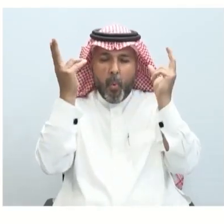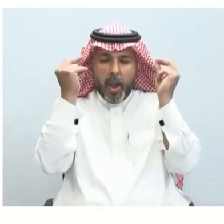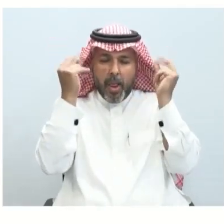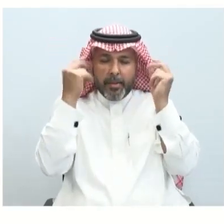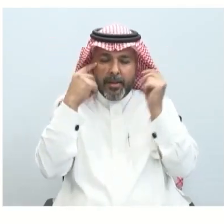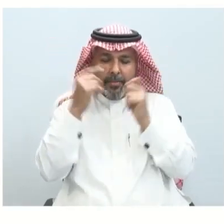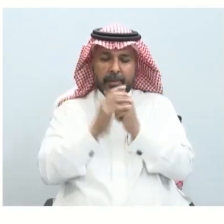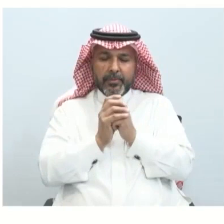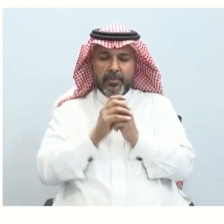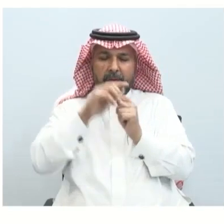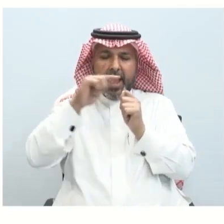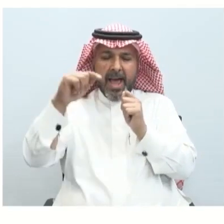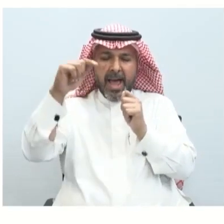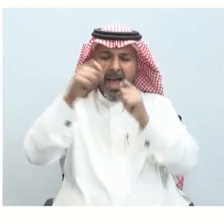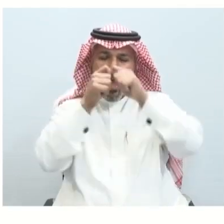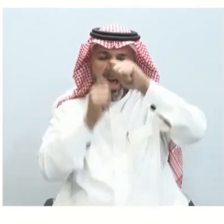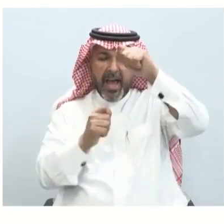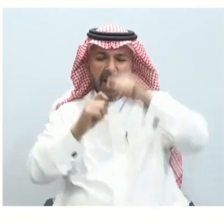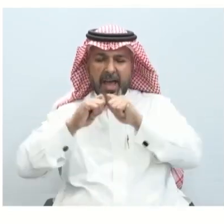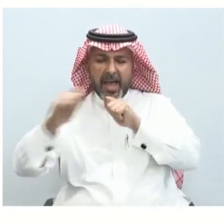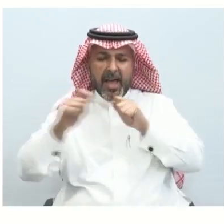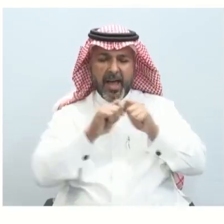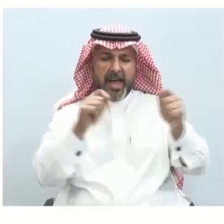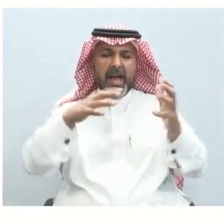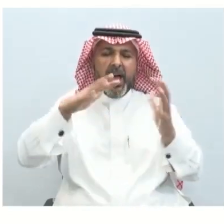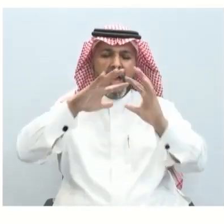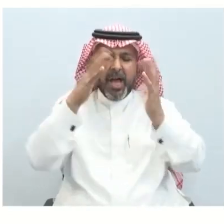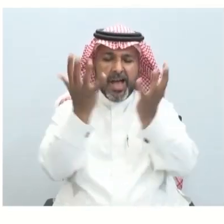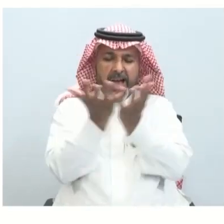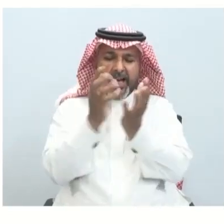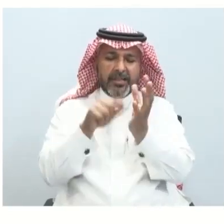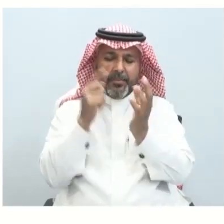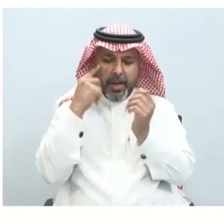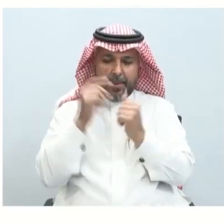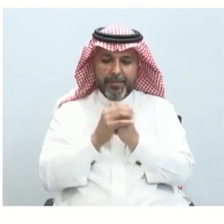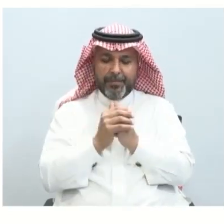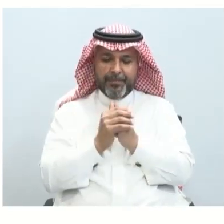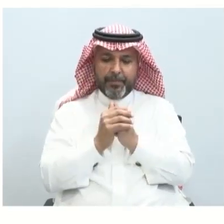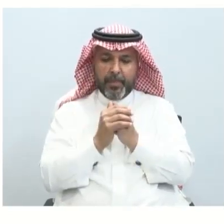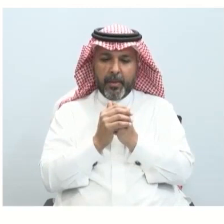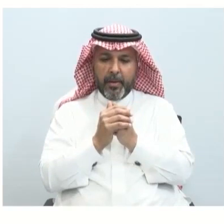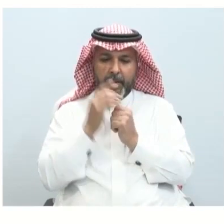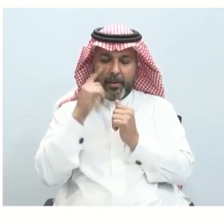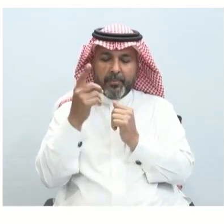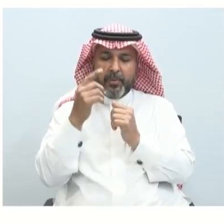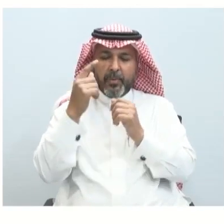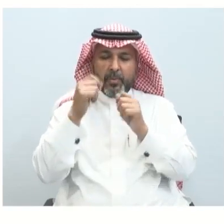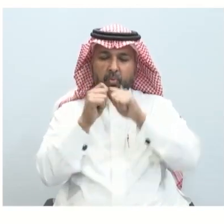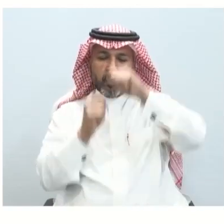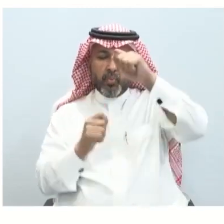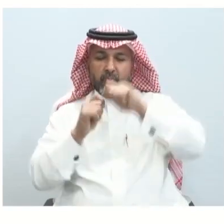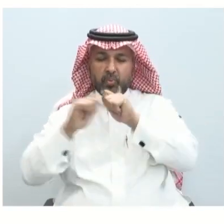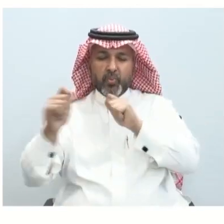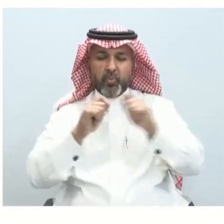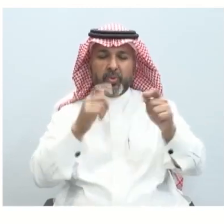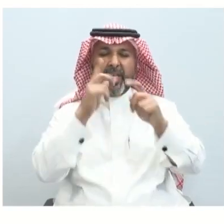في البدايه نحسب حجم هذه الخليه من خلال هذا الجسم الذي يظهر مع على شكل مكعب الطول في العرض ثم نضرب في